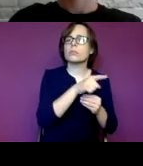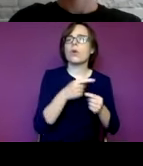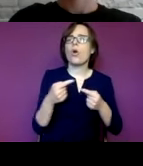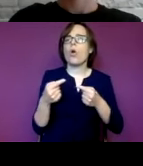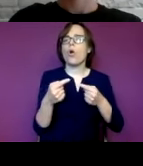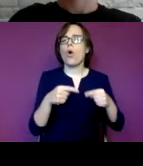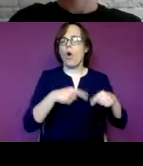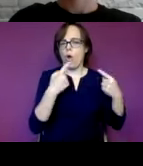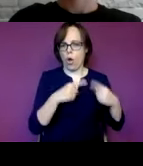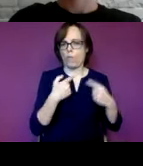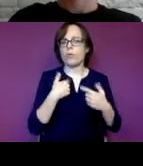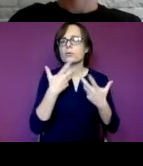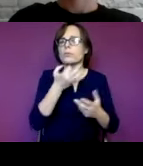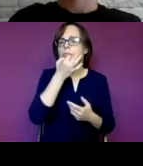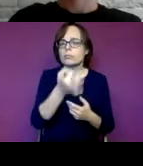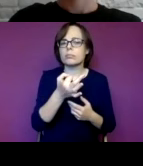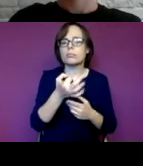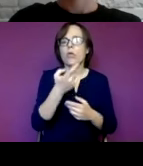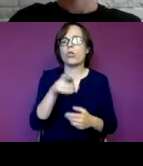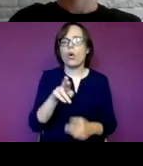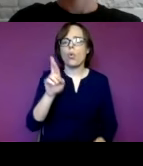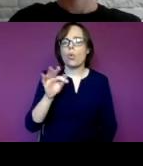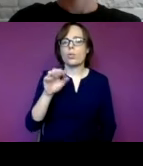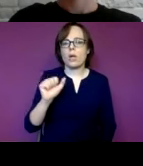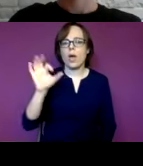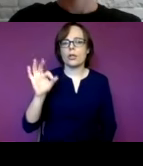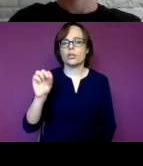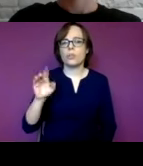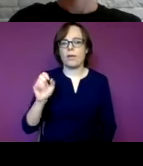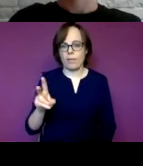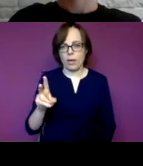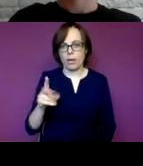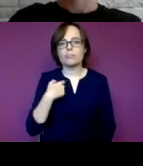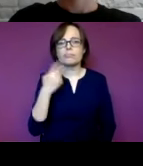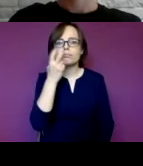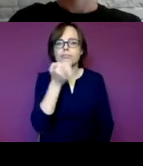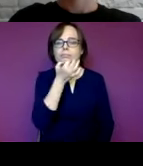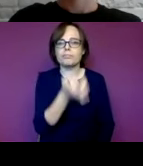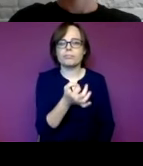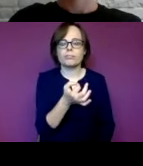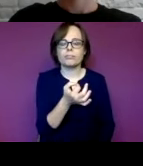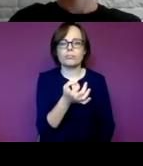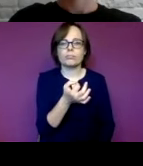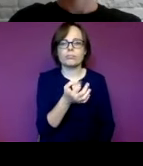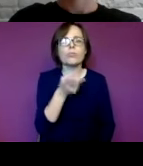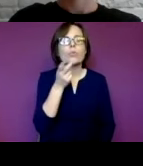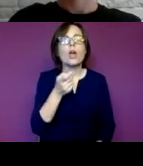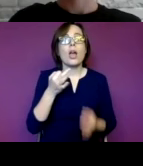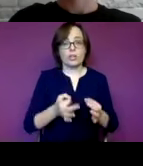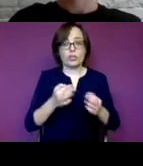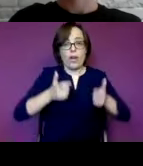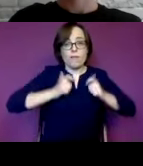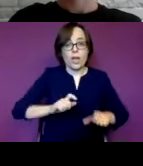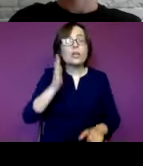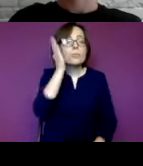żeby spojrzeć pod kątem społecznym na to, kto właściwie dzisiaj mieszka na wsi, no bo